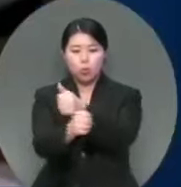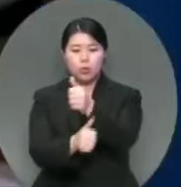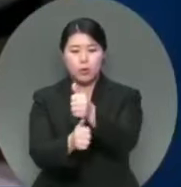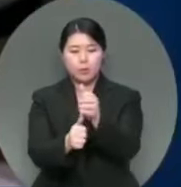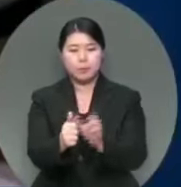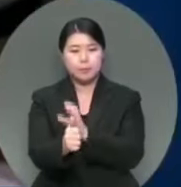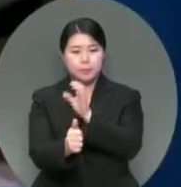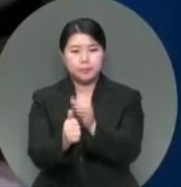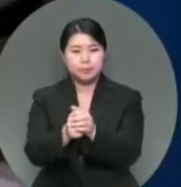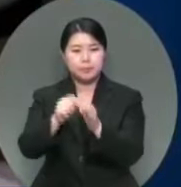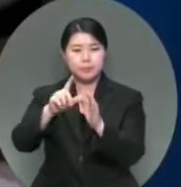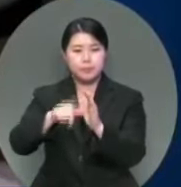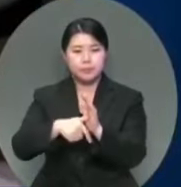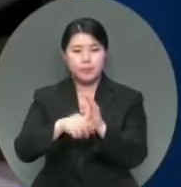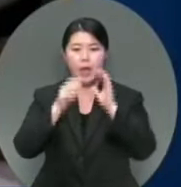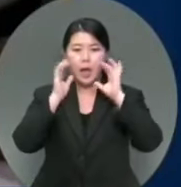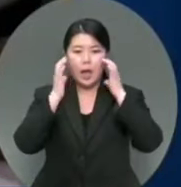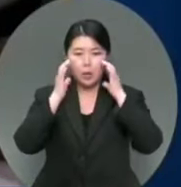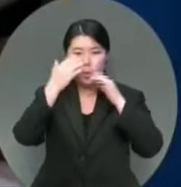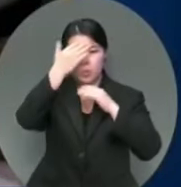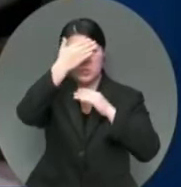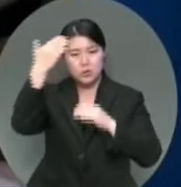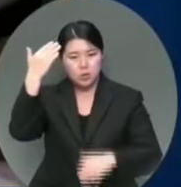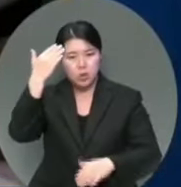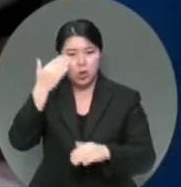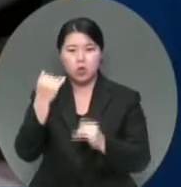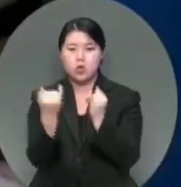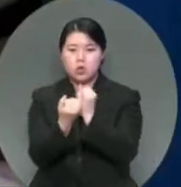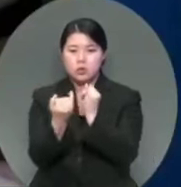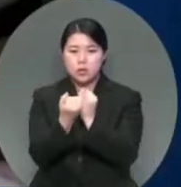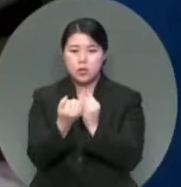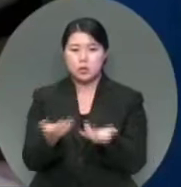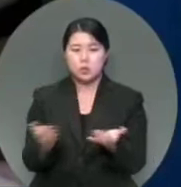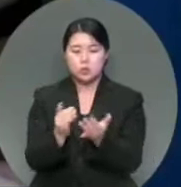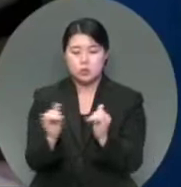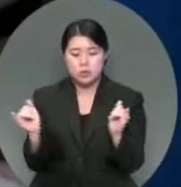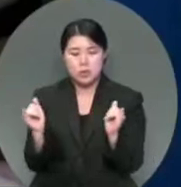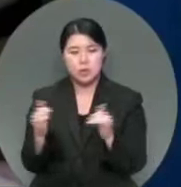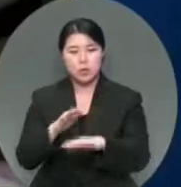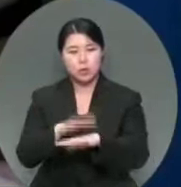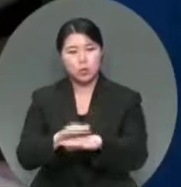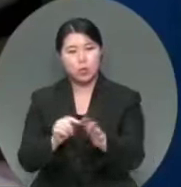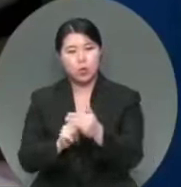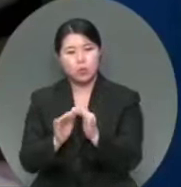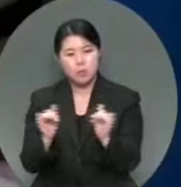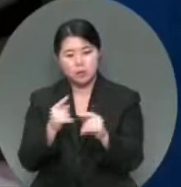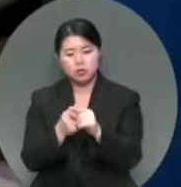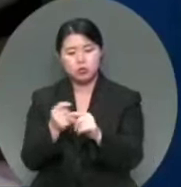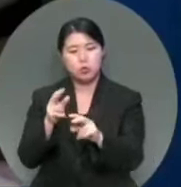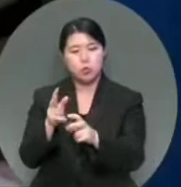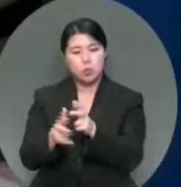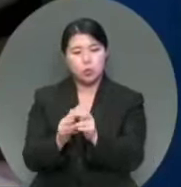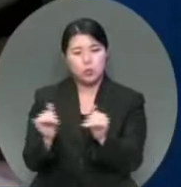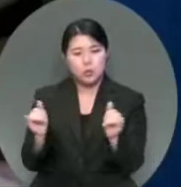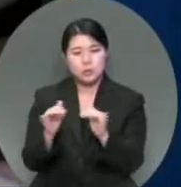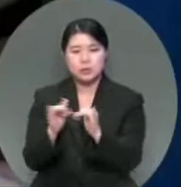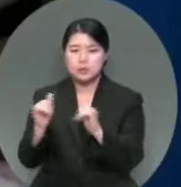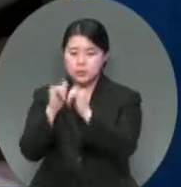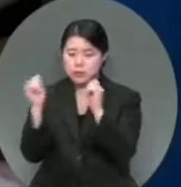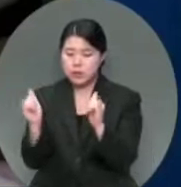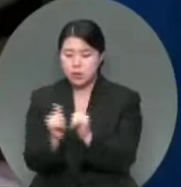때 아동, 청년, 여성, 노동자, 농어민, 중소상공인, 시민사회 단체